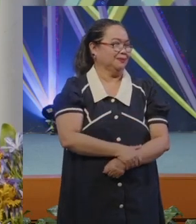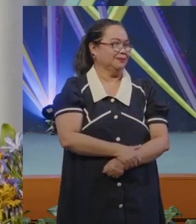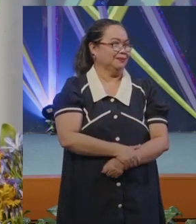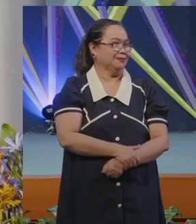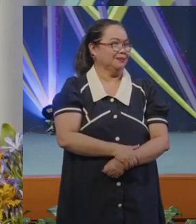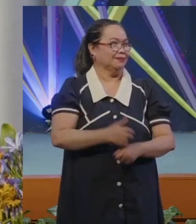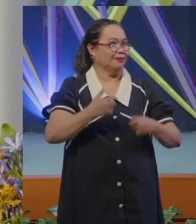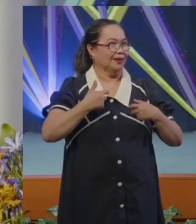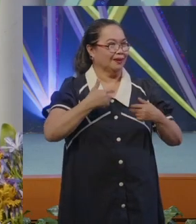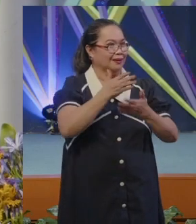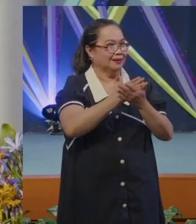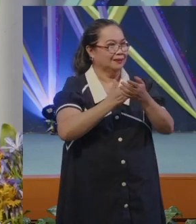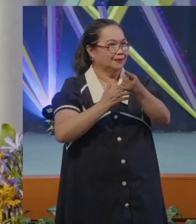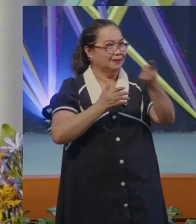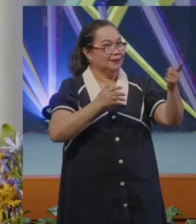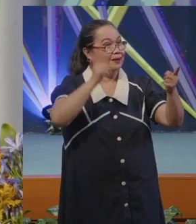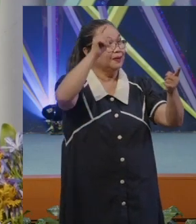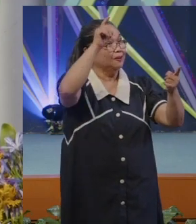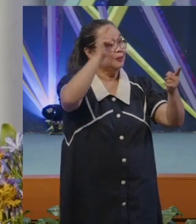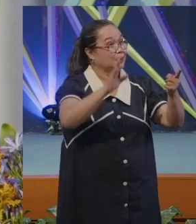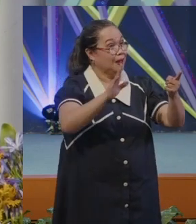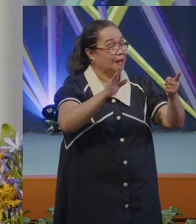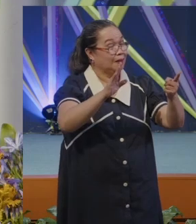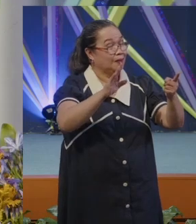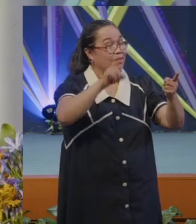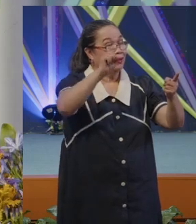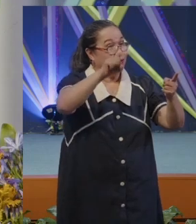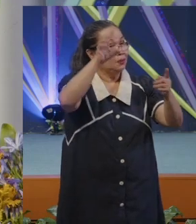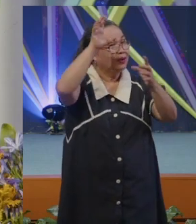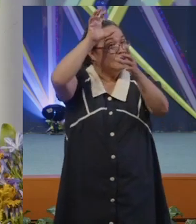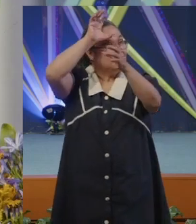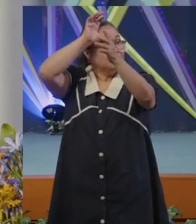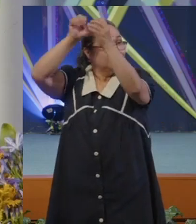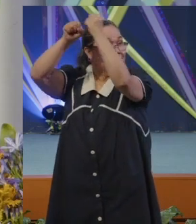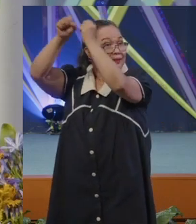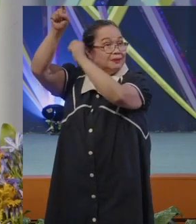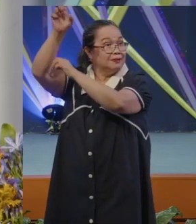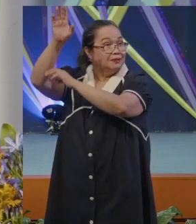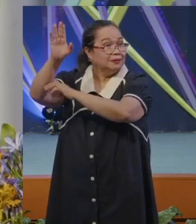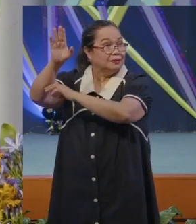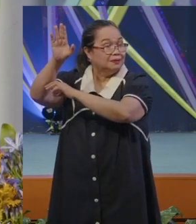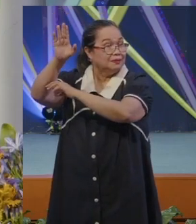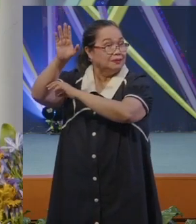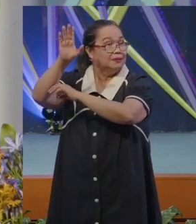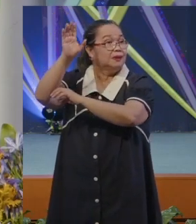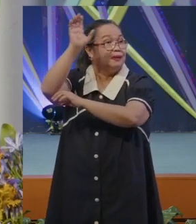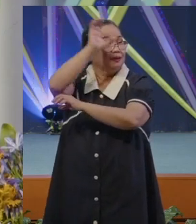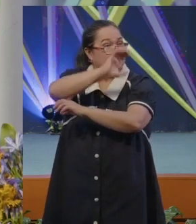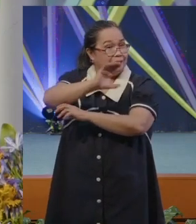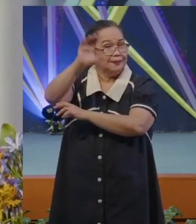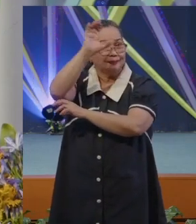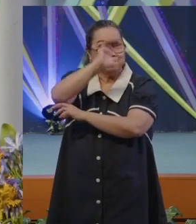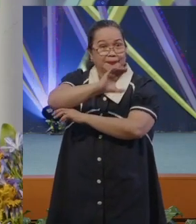Meron sa inyo tinatawag ng Diyos na umasa sa Kanya. Humanap ng